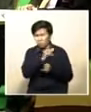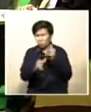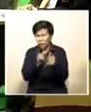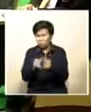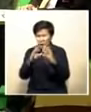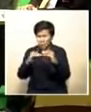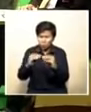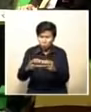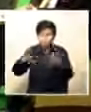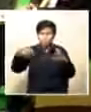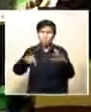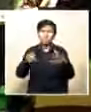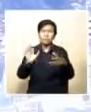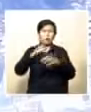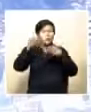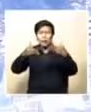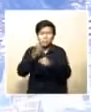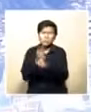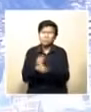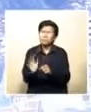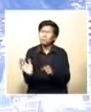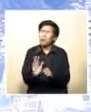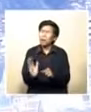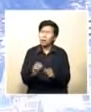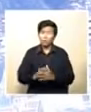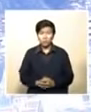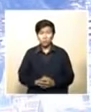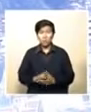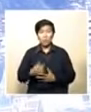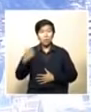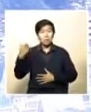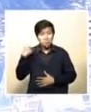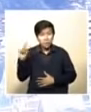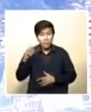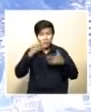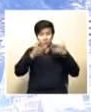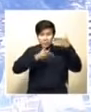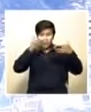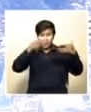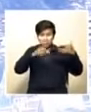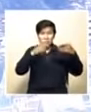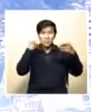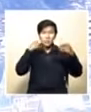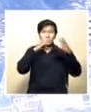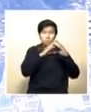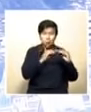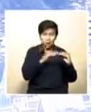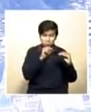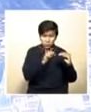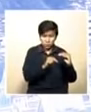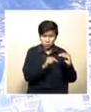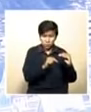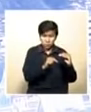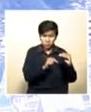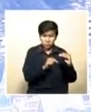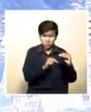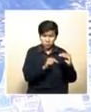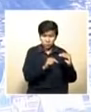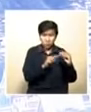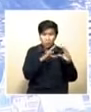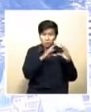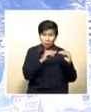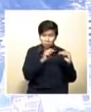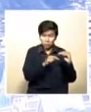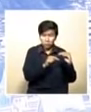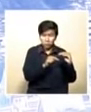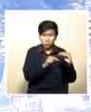ใช้การประชุมสำคัญที่จะมีในเดือนเมษาคือการประชุมใหญ่ผู้ถือหุ้นบริษัท